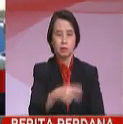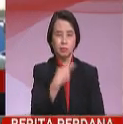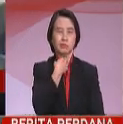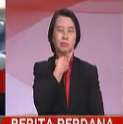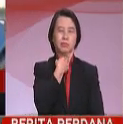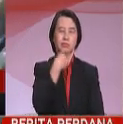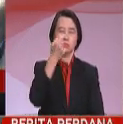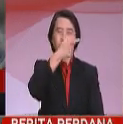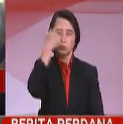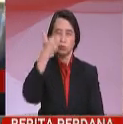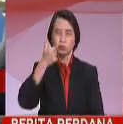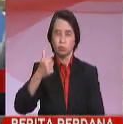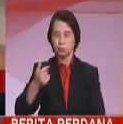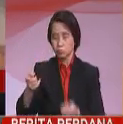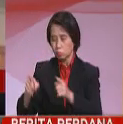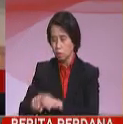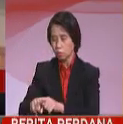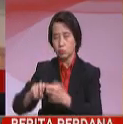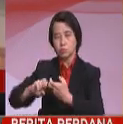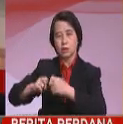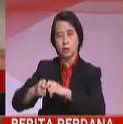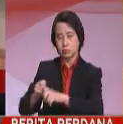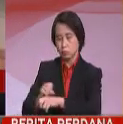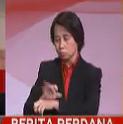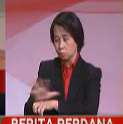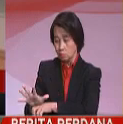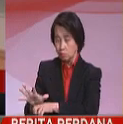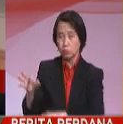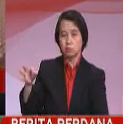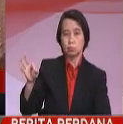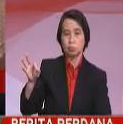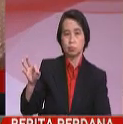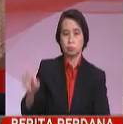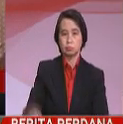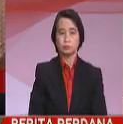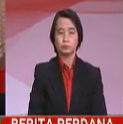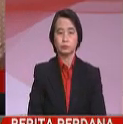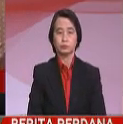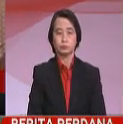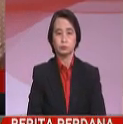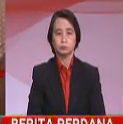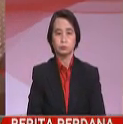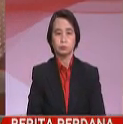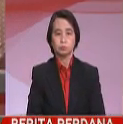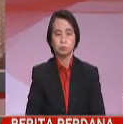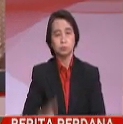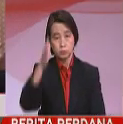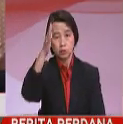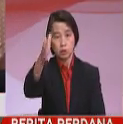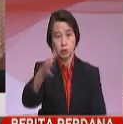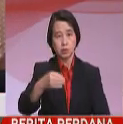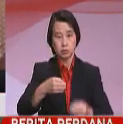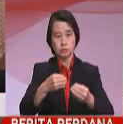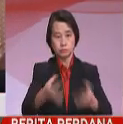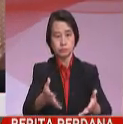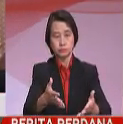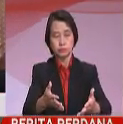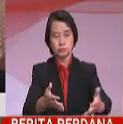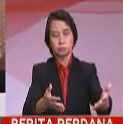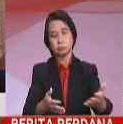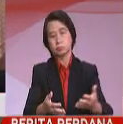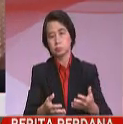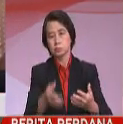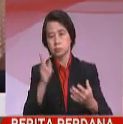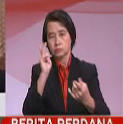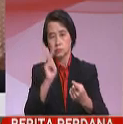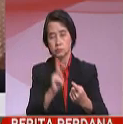terkesan berikutan penularan pandemik COVID-19. Tapi sebenarnya benda ini juga akan memberikan tarikan kepada